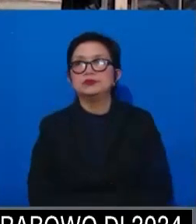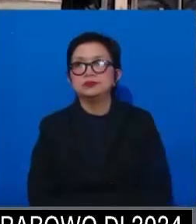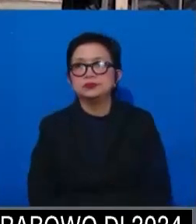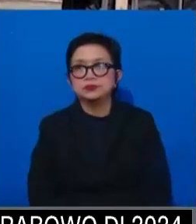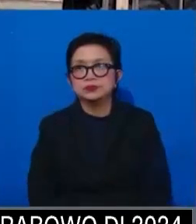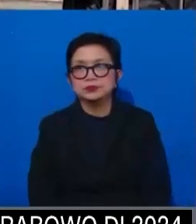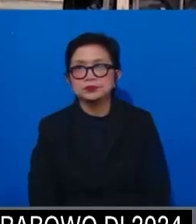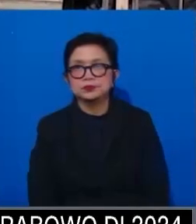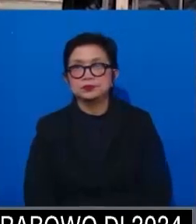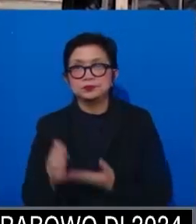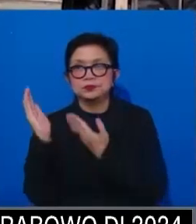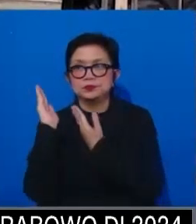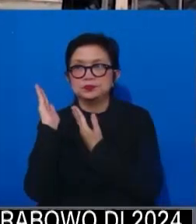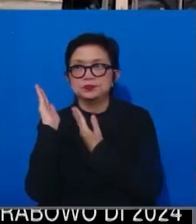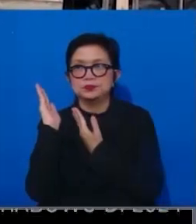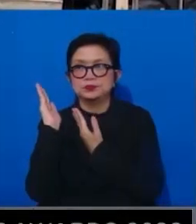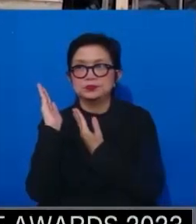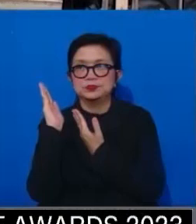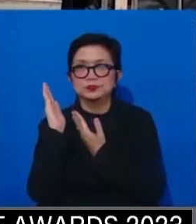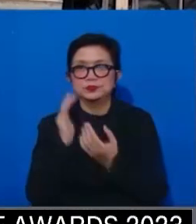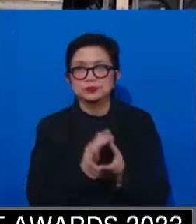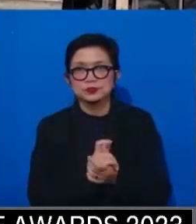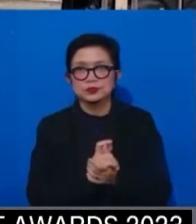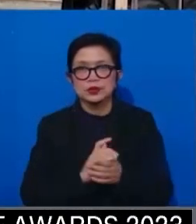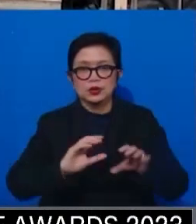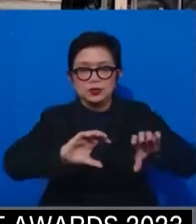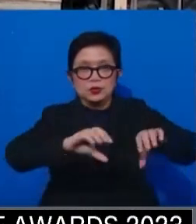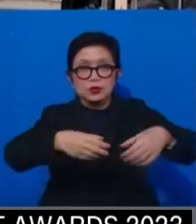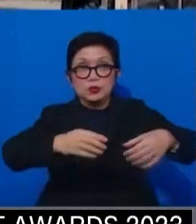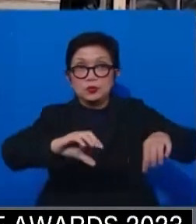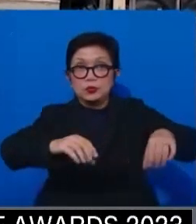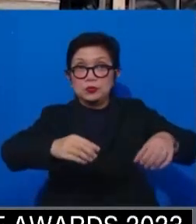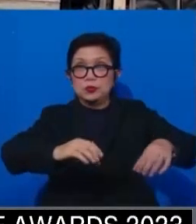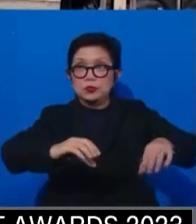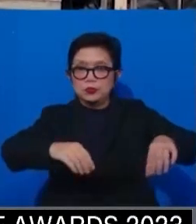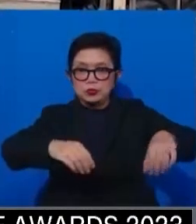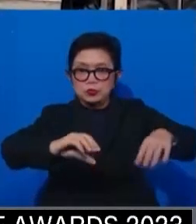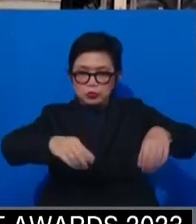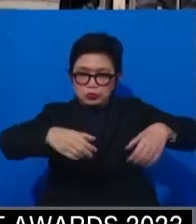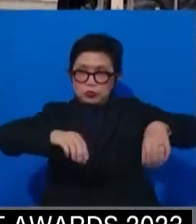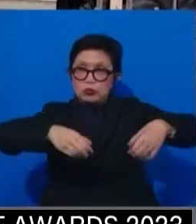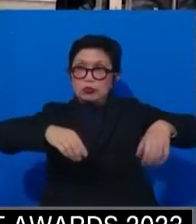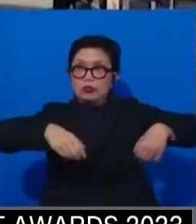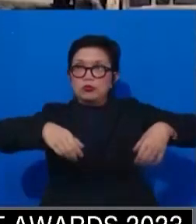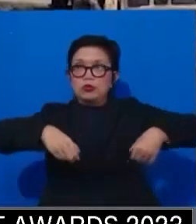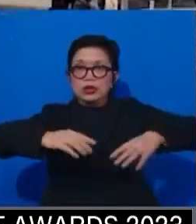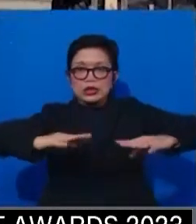tempat yang untuk bikin garam. Tujuannya biar tanahnya itu rata.